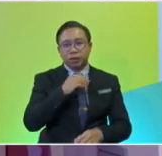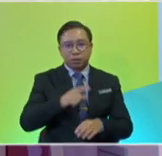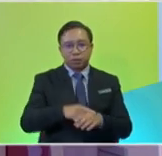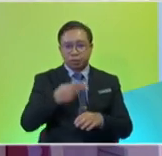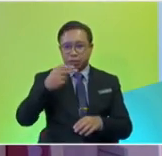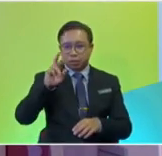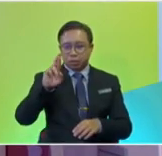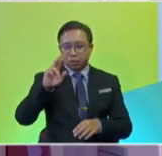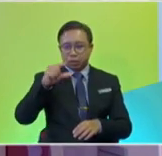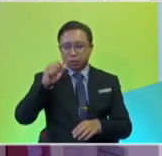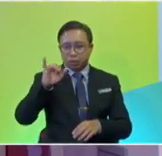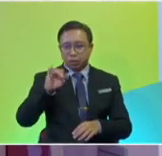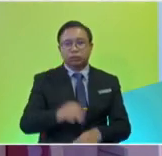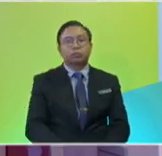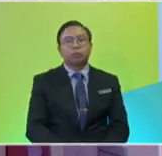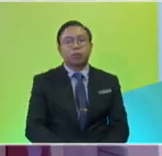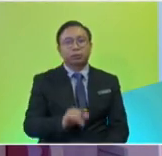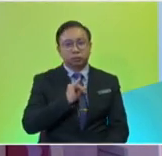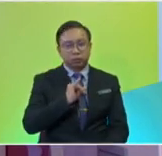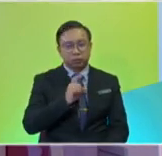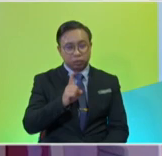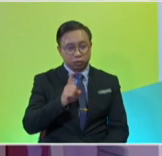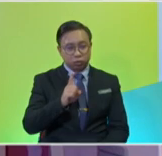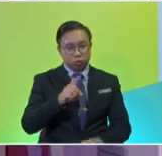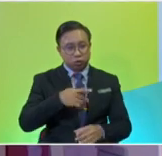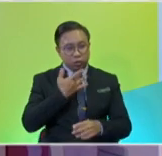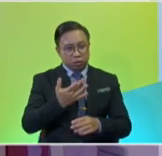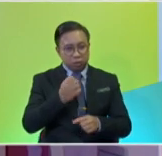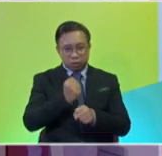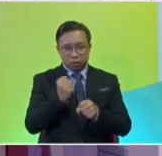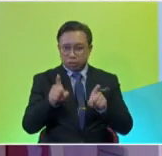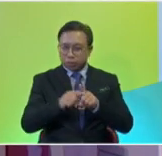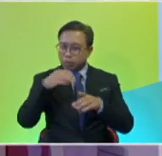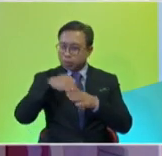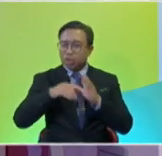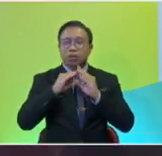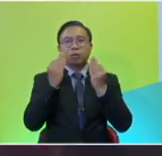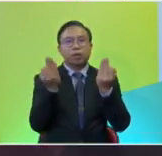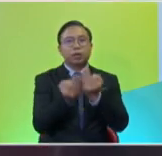menjadi salah satu perasaan apabila bekerja sama dalam keluarga